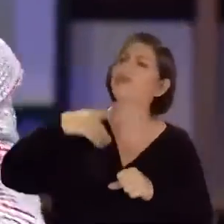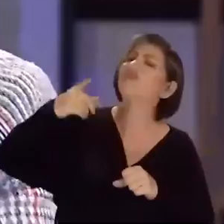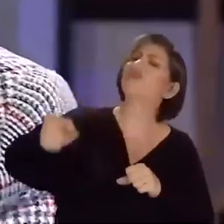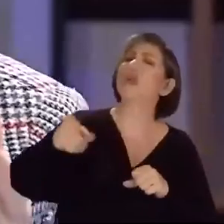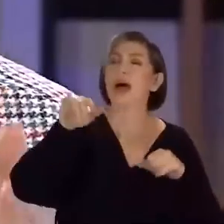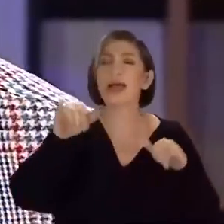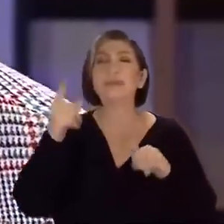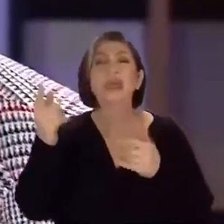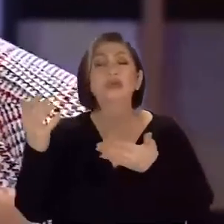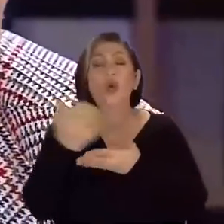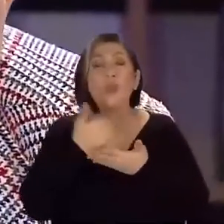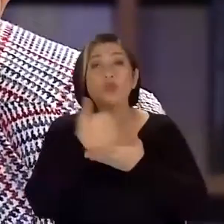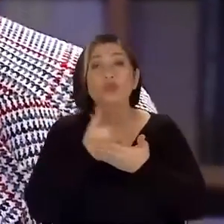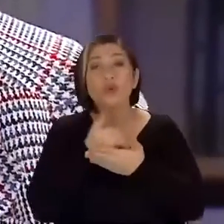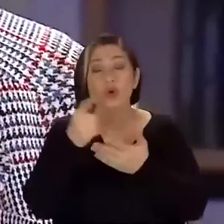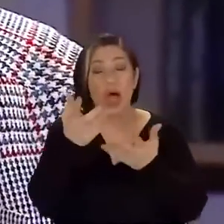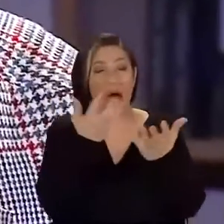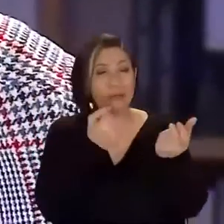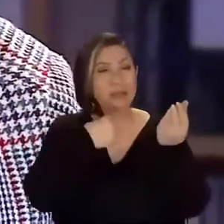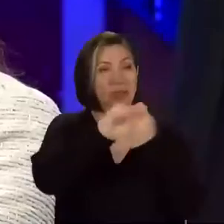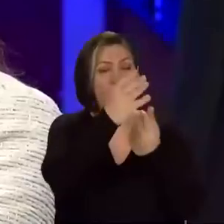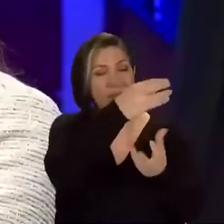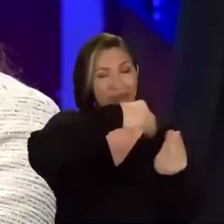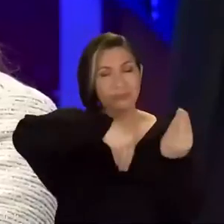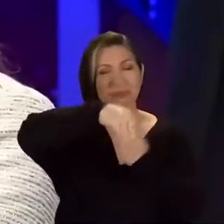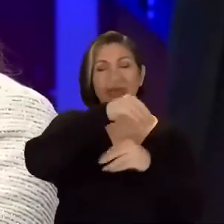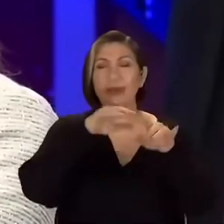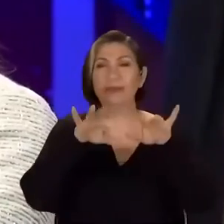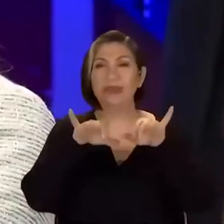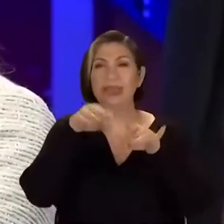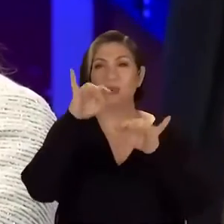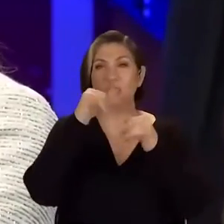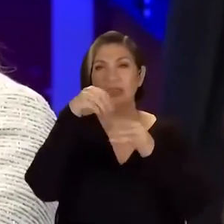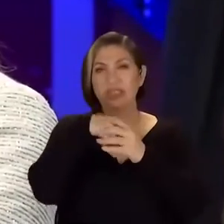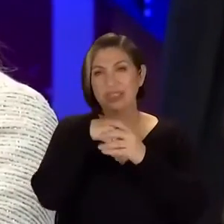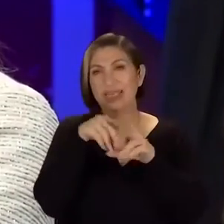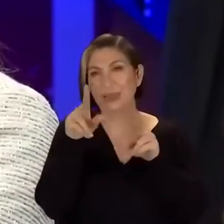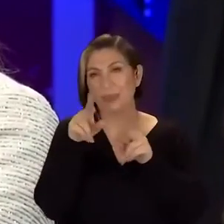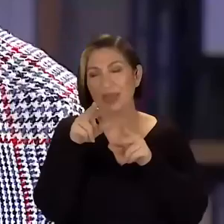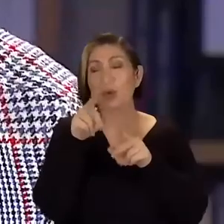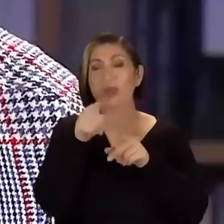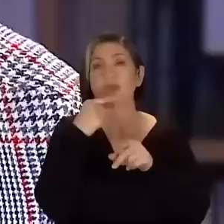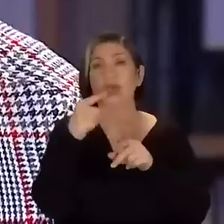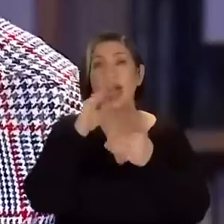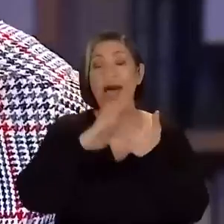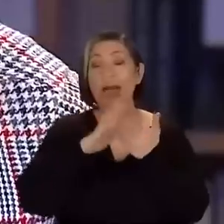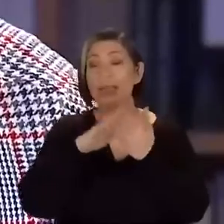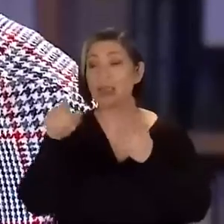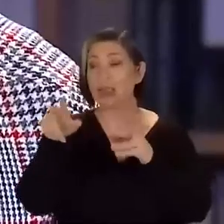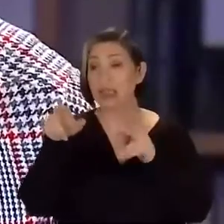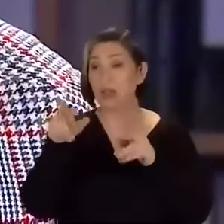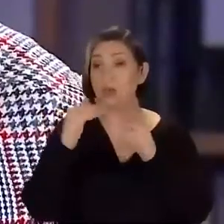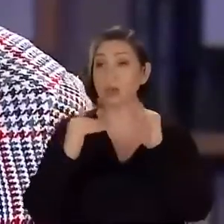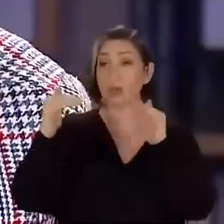öldürüyorsun. Bir şey topluyorsun. Sonra o da alınıp satılabilir hale geldi ya bilgisayar, evet, şeyinde. Evet, evet. O da sana diyor ki arkadaşın kadar